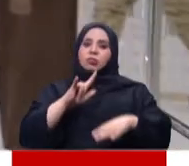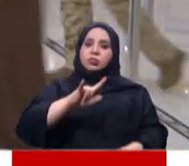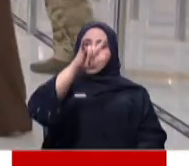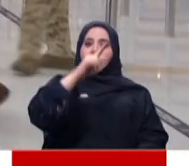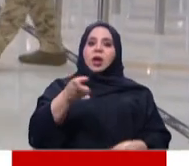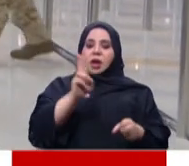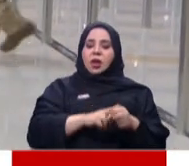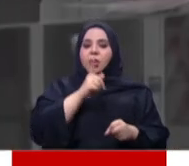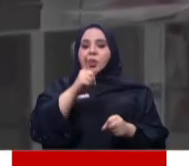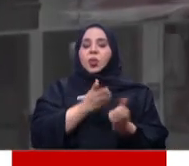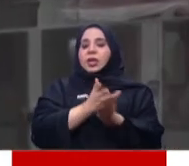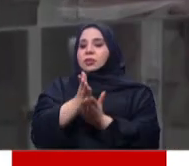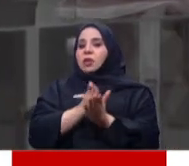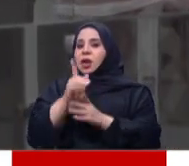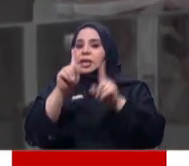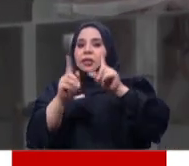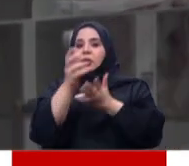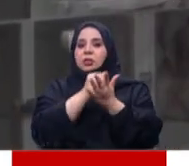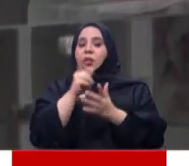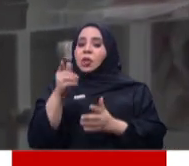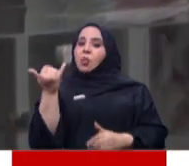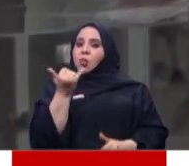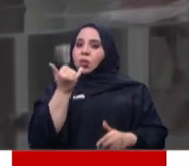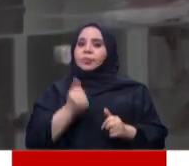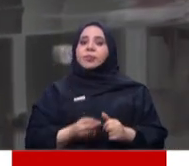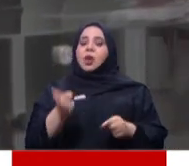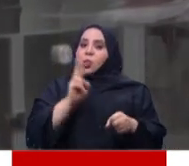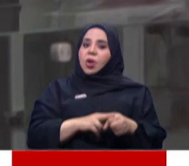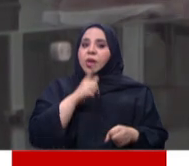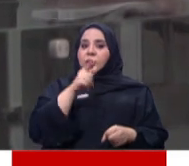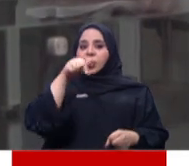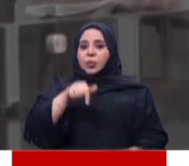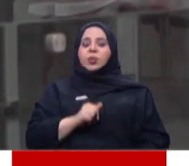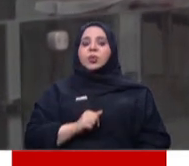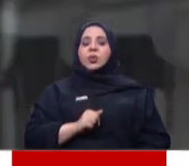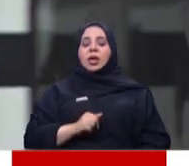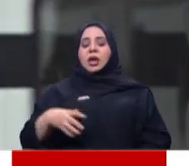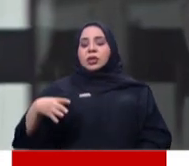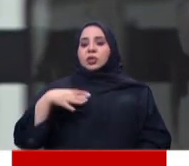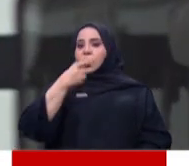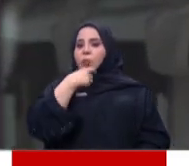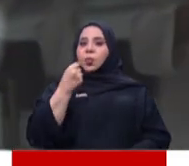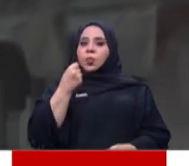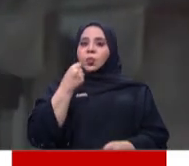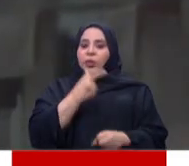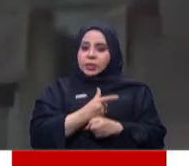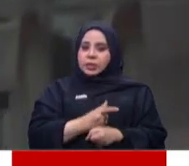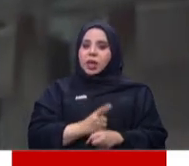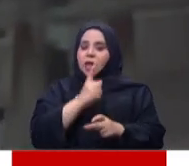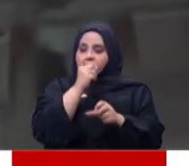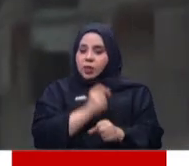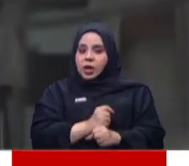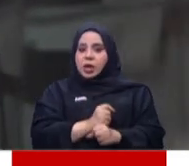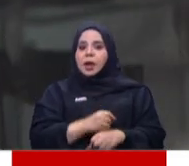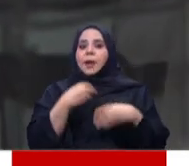القطاعات الاقتصادية ذات الأولوية. جاء ذلك لدى قيام سموه حفظه الله اليوم يرافقه معالي